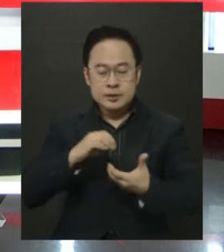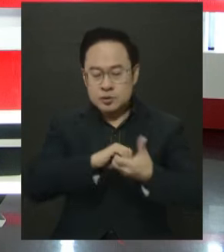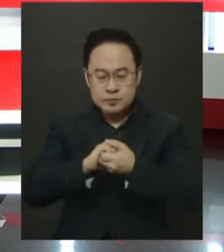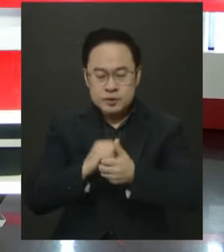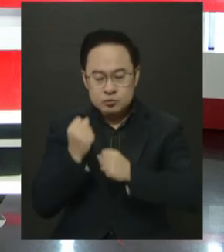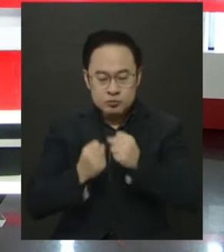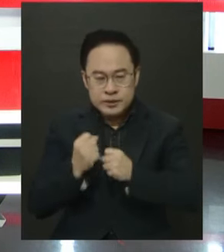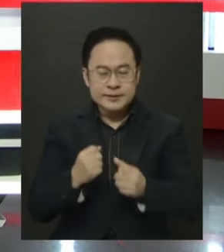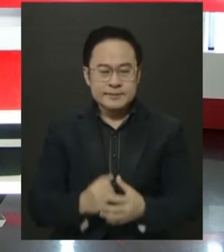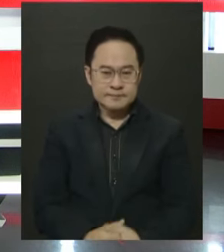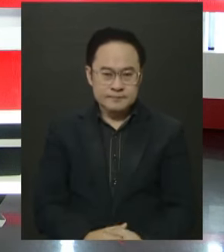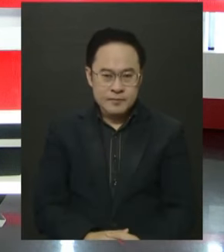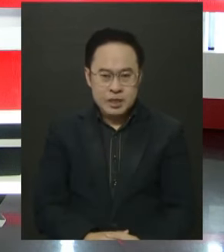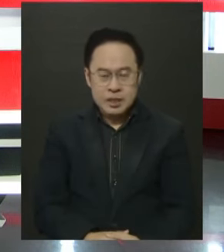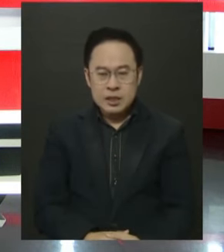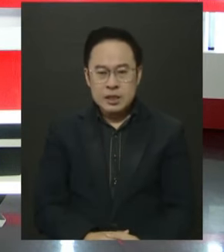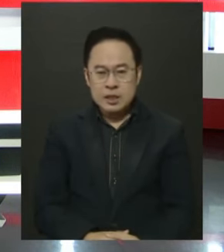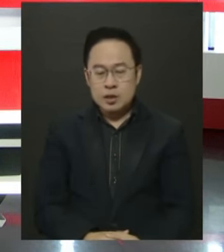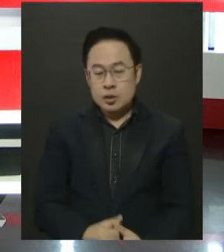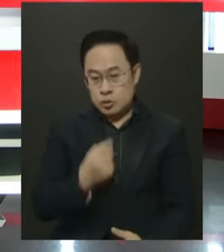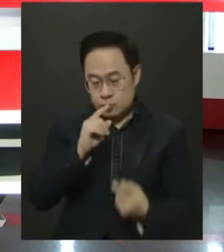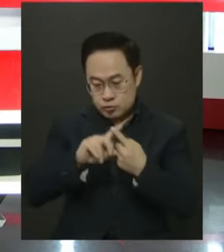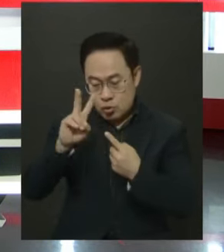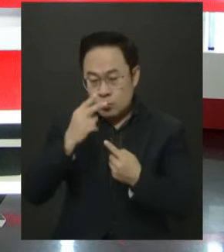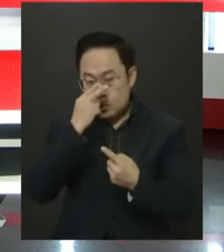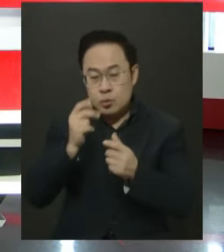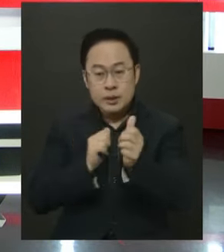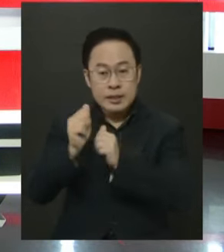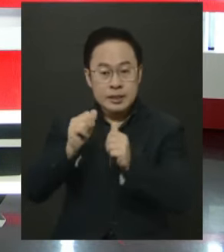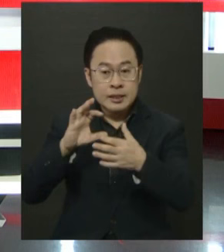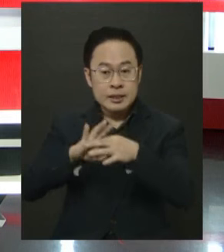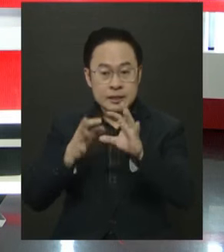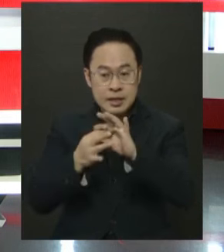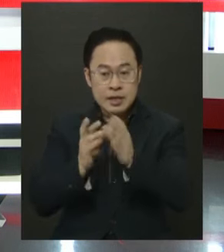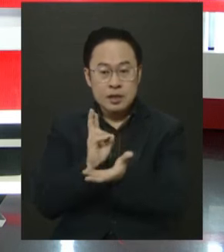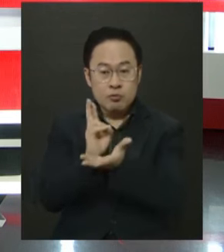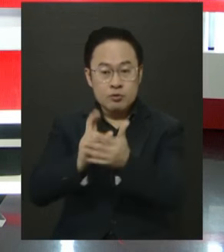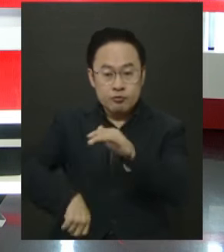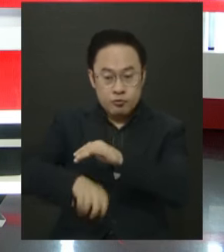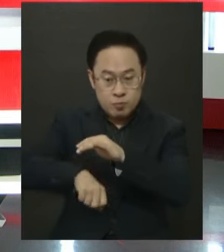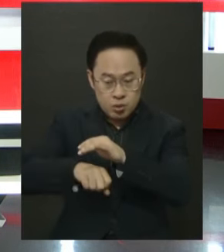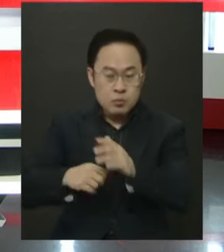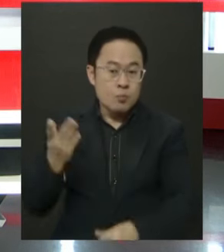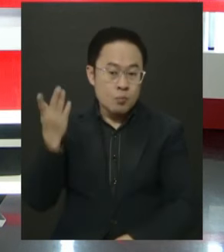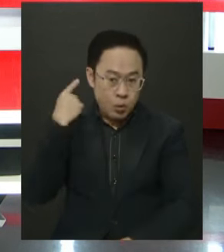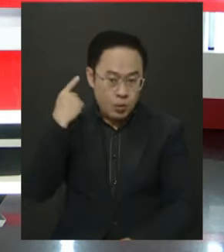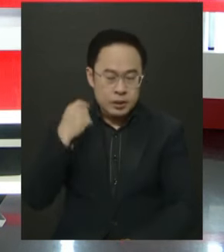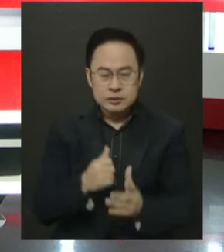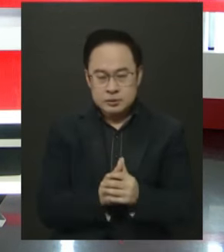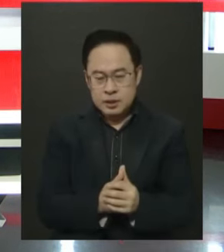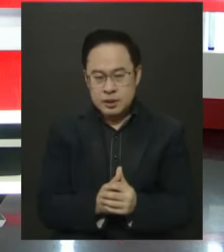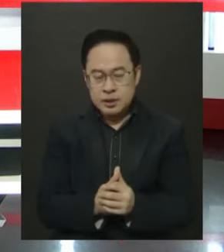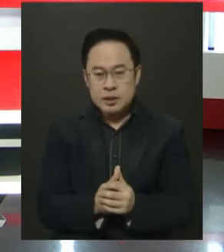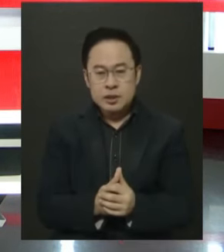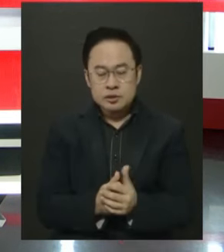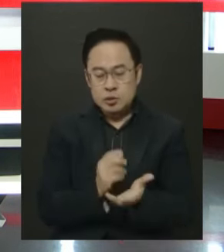ไปตอนที่บรรยากาศของงาน FA Thailand Award นะครัที่จัดขึ้นเพื่อมอบถึง 30 รงวันแล้วก็หนงในนั้นก็